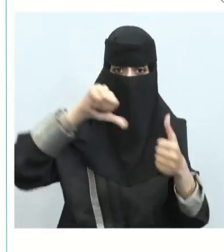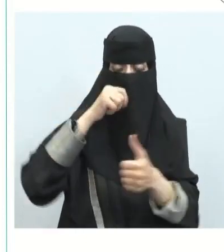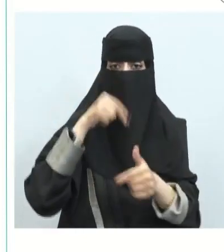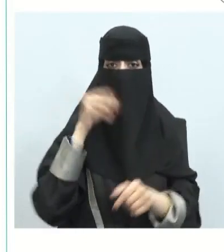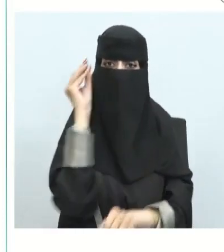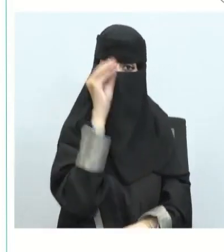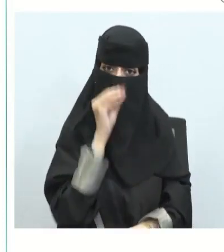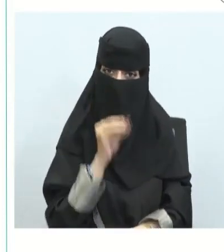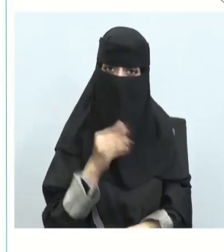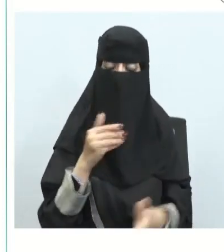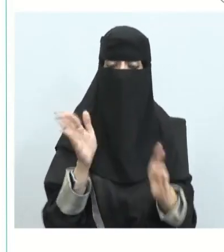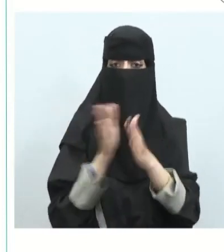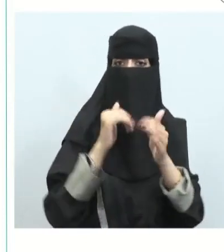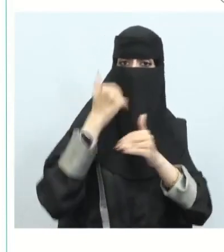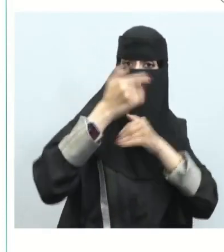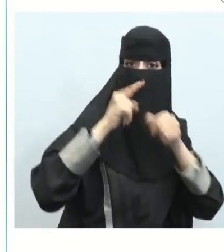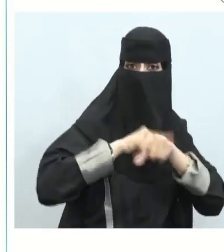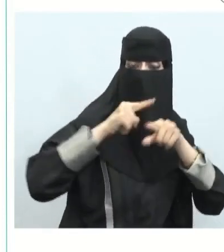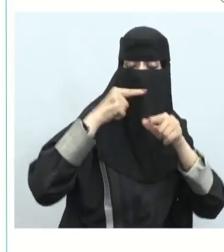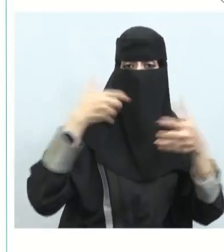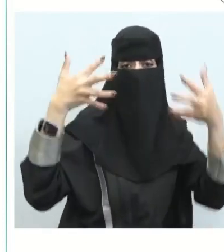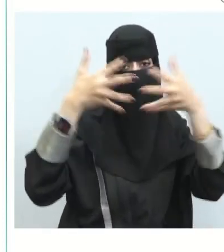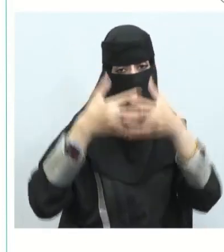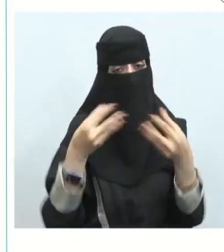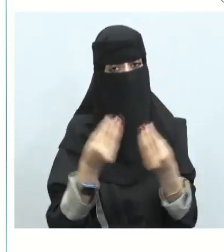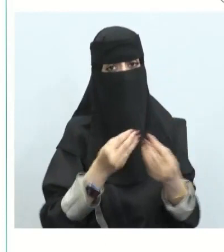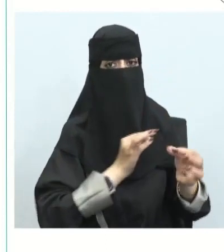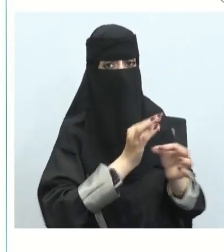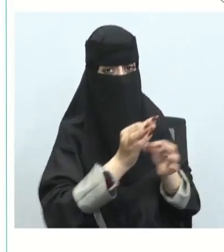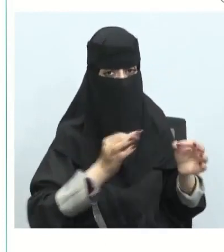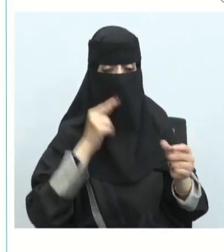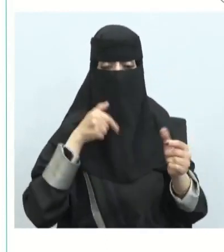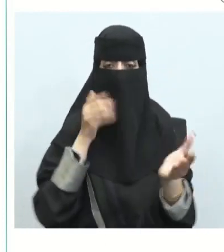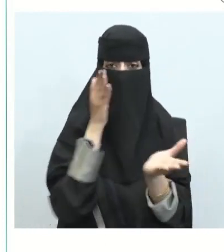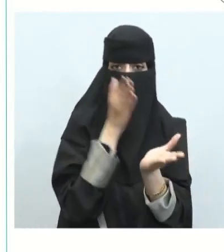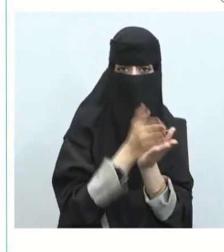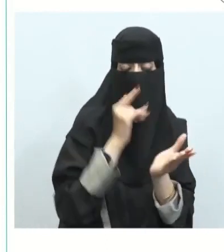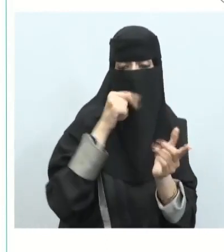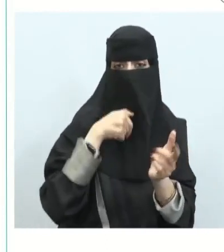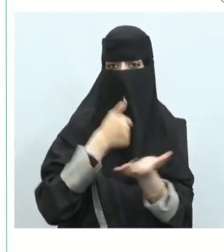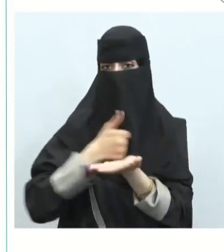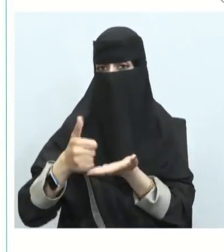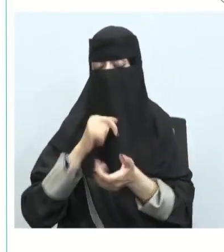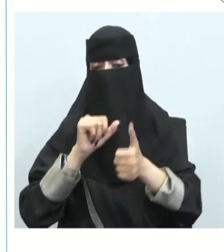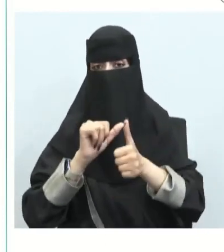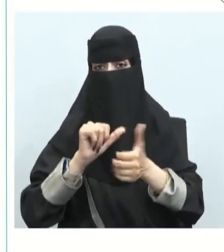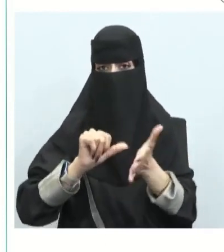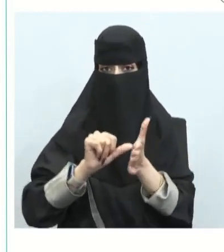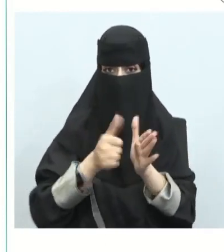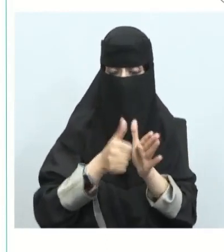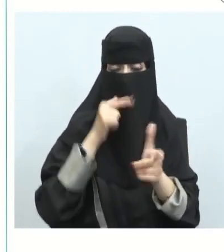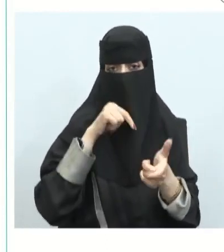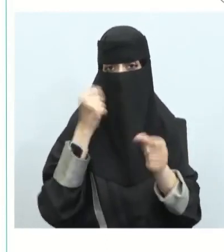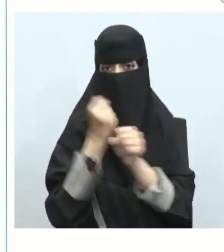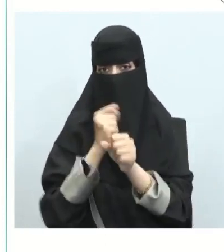ونصائح وبالتالي الى ان ينسجموا مع الخطه او الطريقه او الاسلوب الجديد مثلا حينما تحول مثلا من عمل يدوي الى